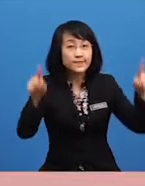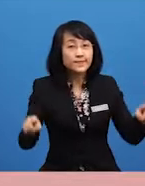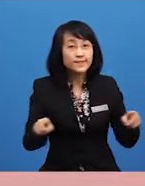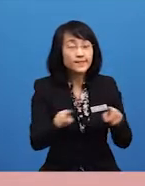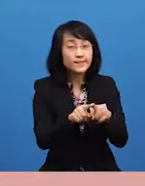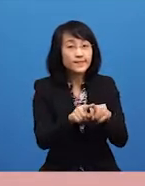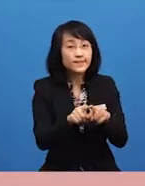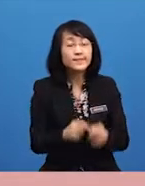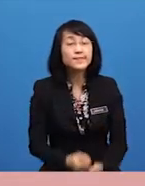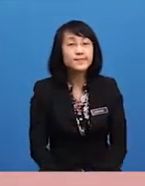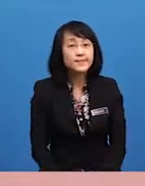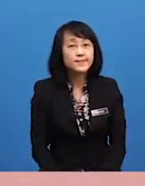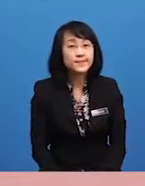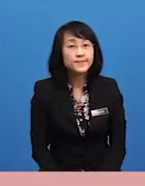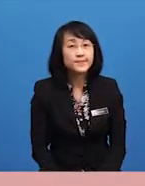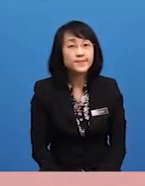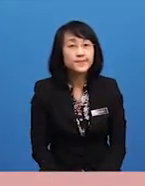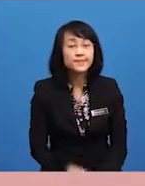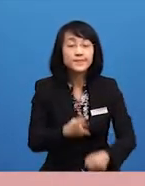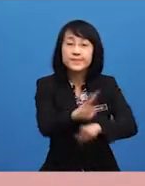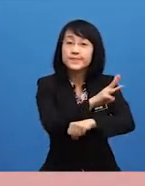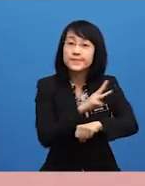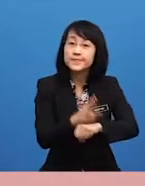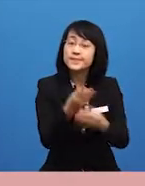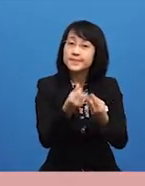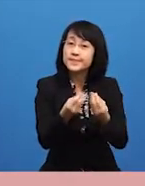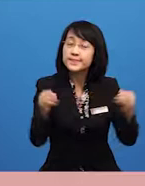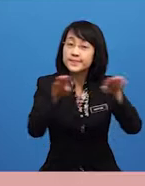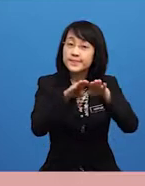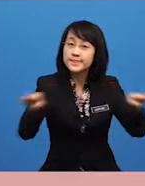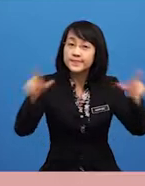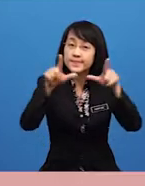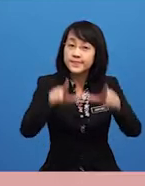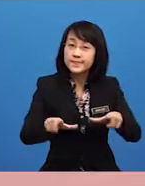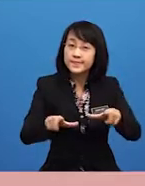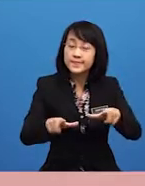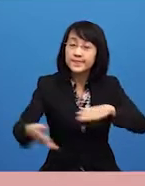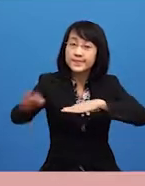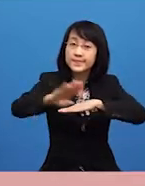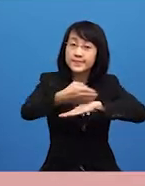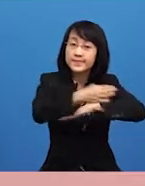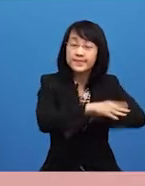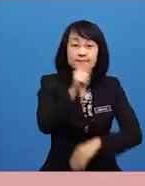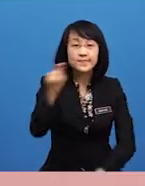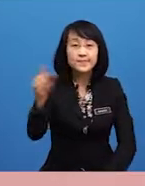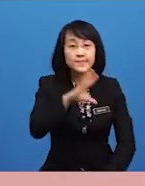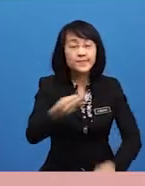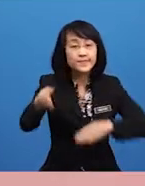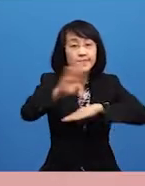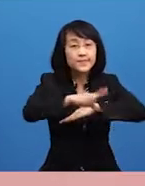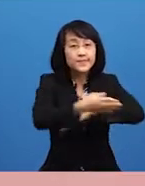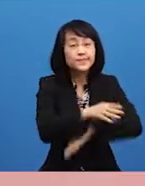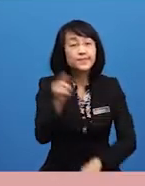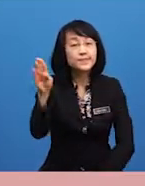yang disediakan. Kawasan tanah pamah terletak di pantai timur dan pantai barat negeri